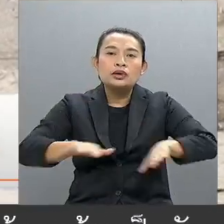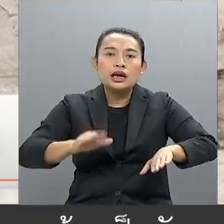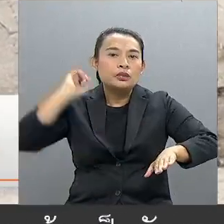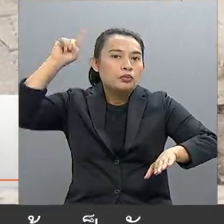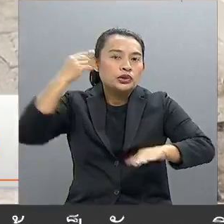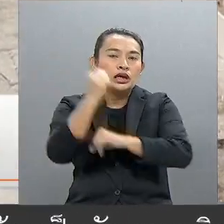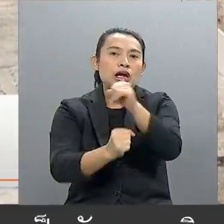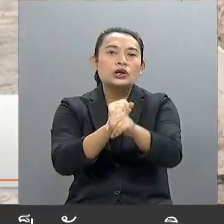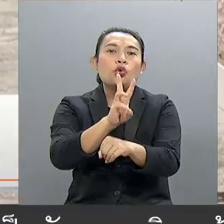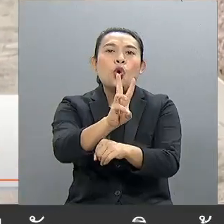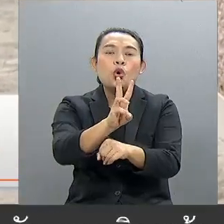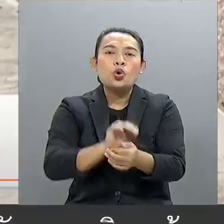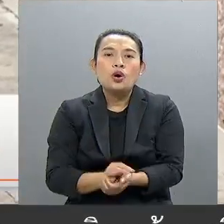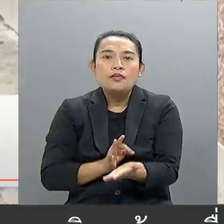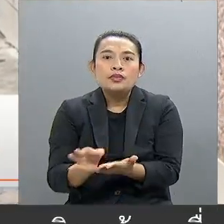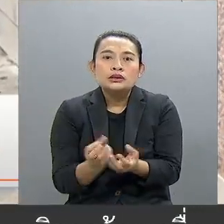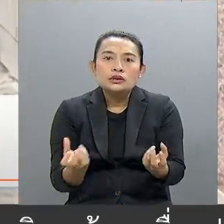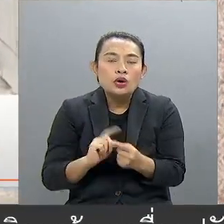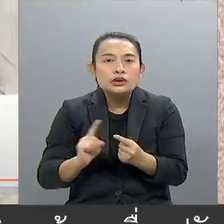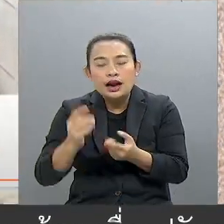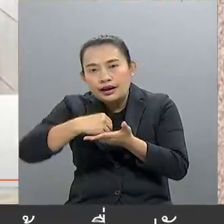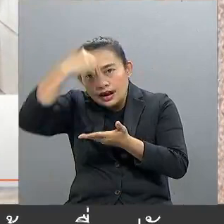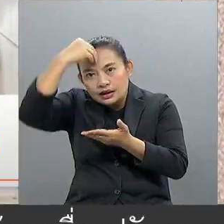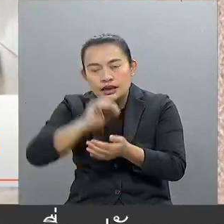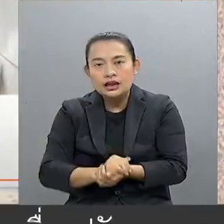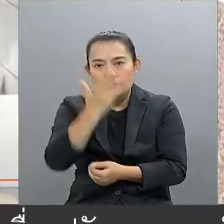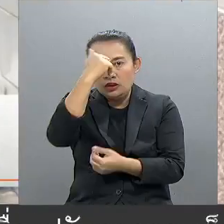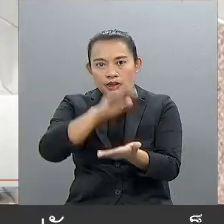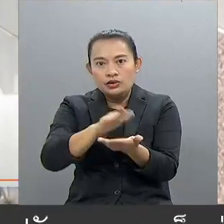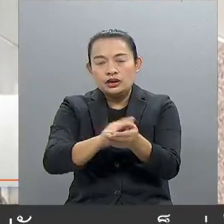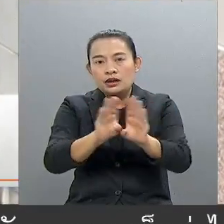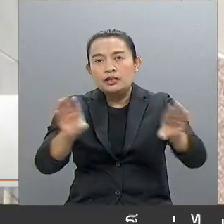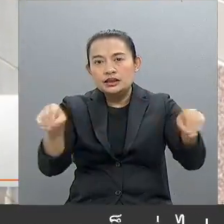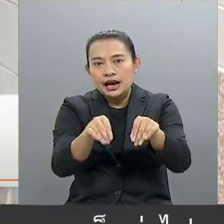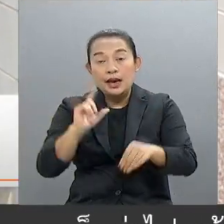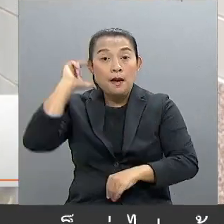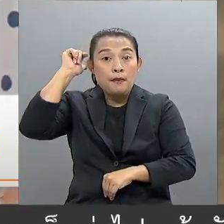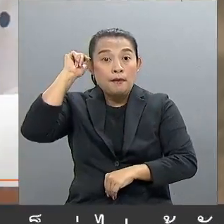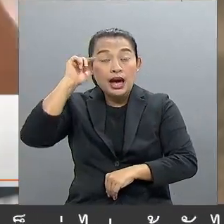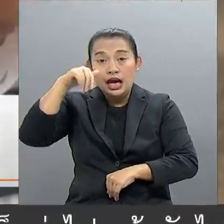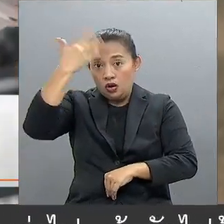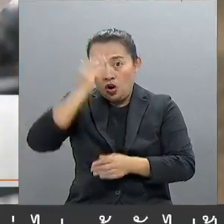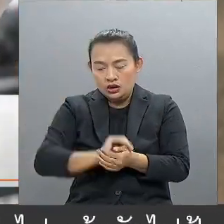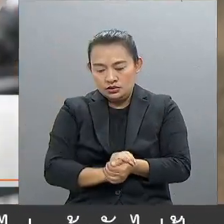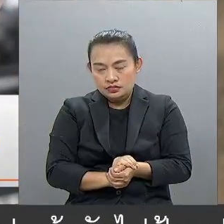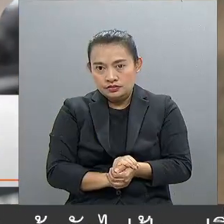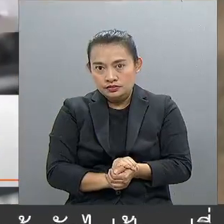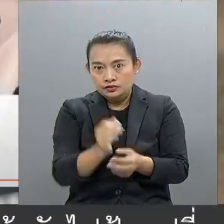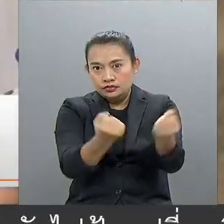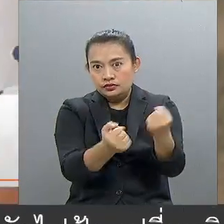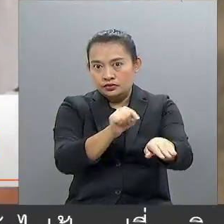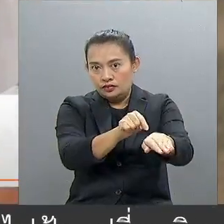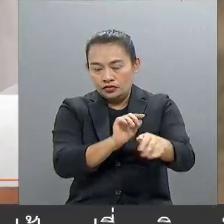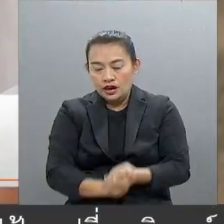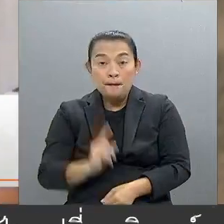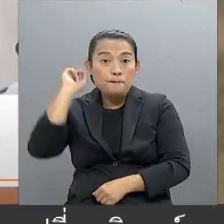ากันไปซื้อเสื้อผ้าอุปกรณ์การเรียนเพราะจะเปิดเทอมนะคะแม่ก็เดินนำหน้าเพื่อไปที่รถลูกสาวเดินตามหลังก่อนที่ลูกสาวจะก้